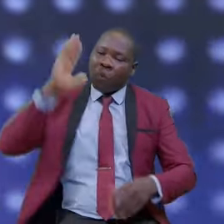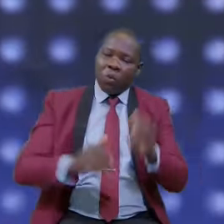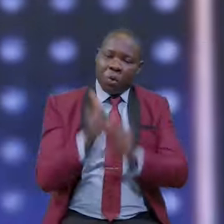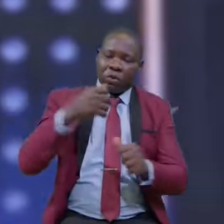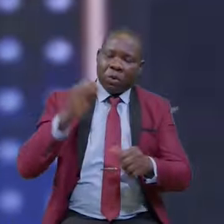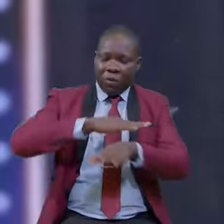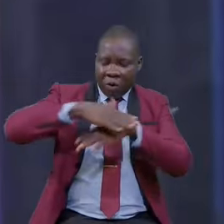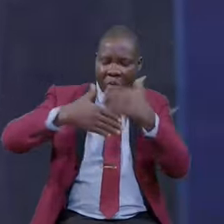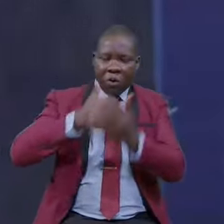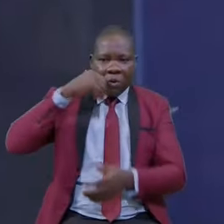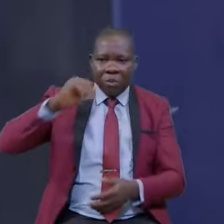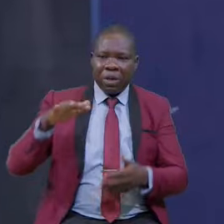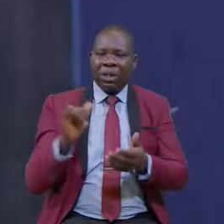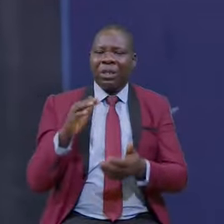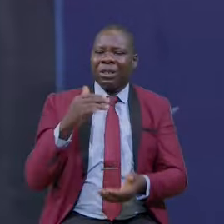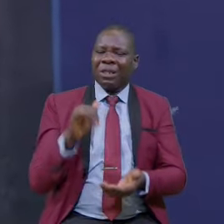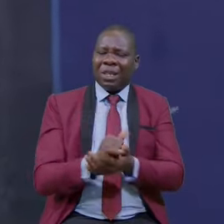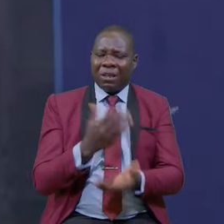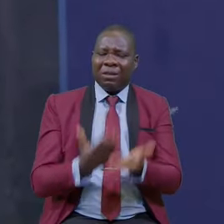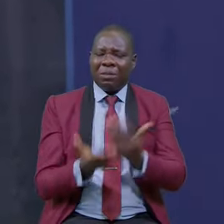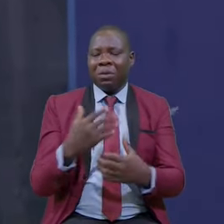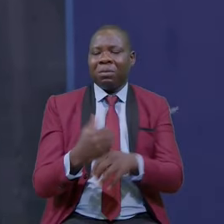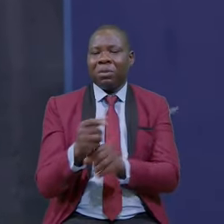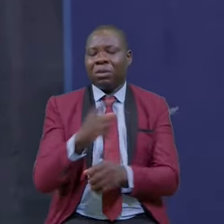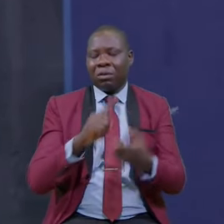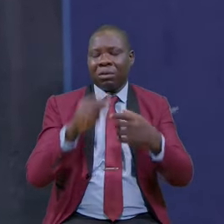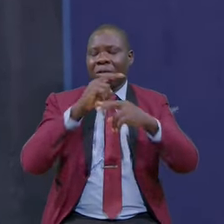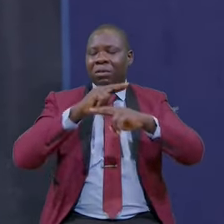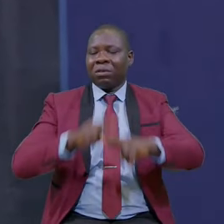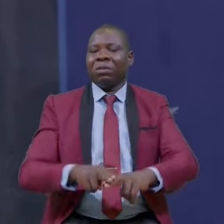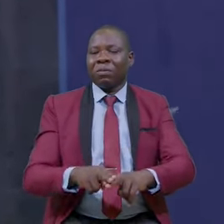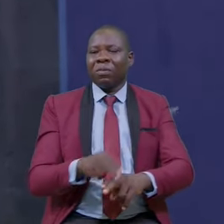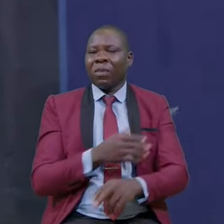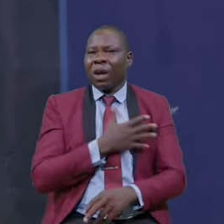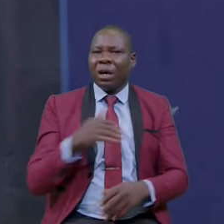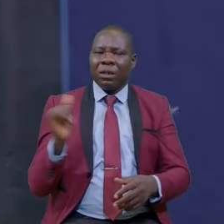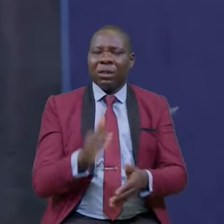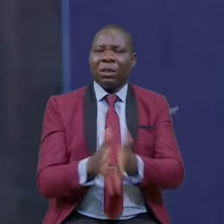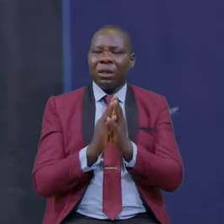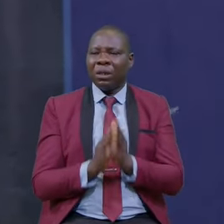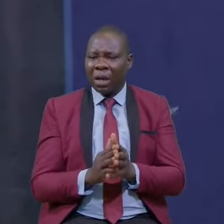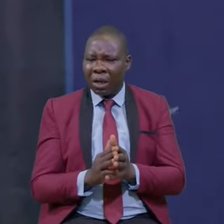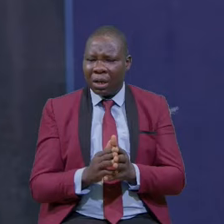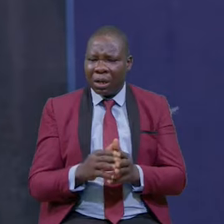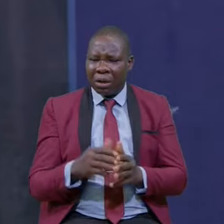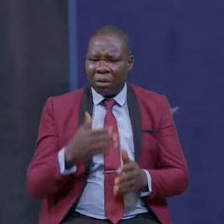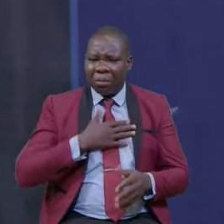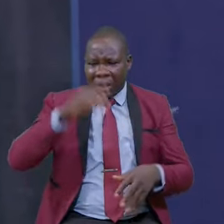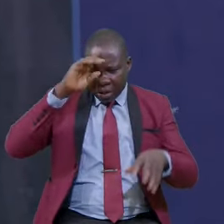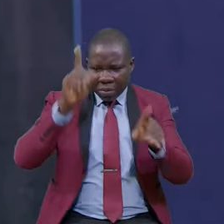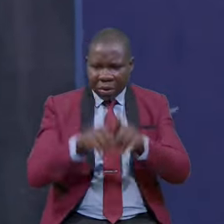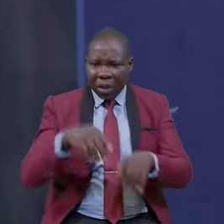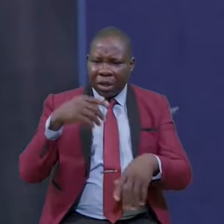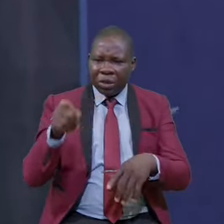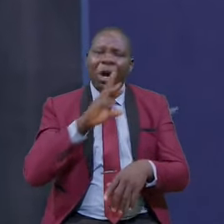Frère, je n'entends plus parler de toi. Je suis fatigué. Peu importe la